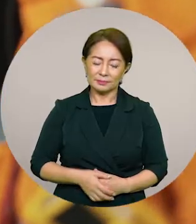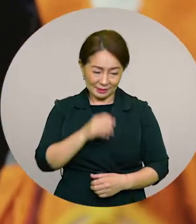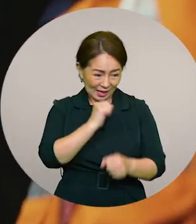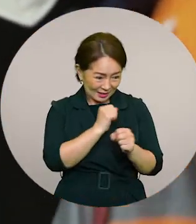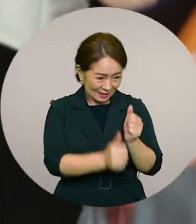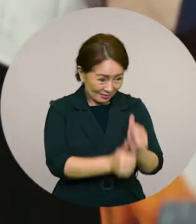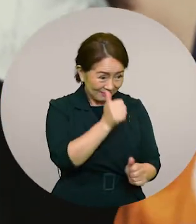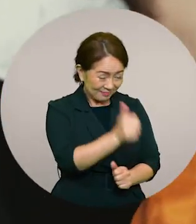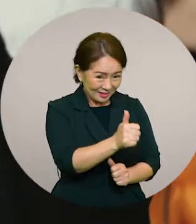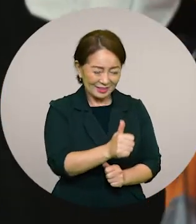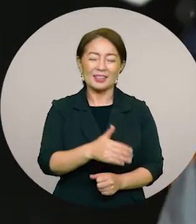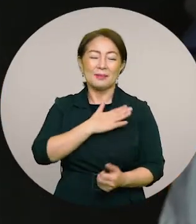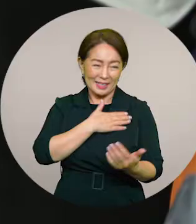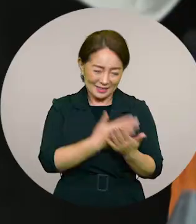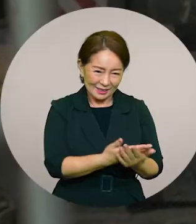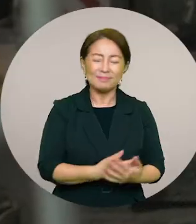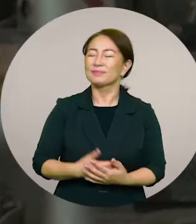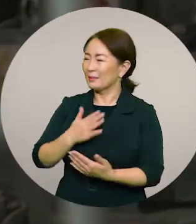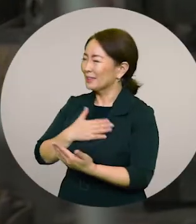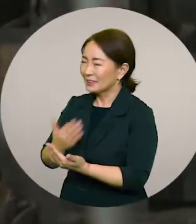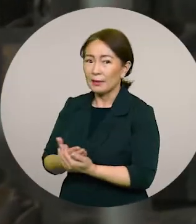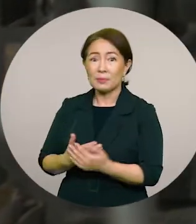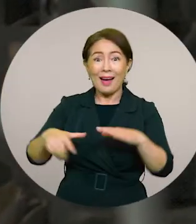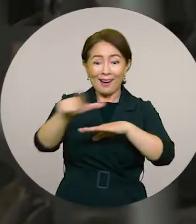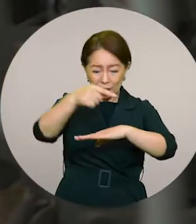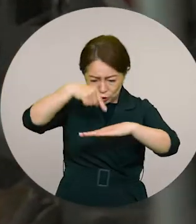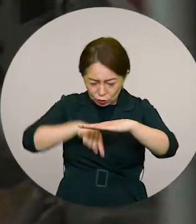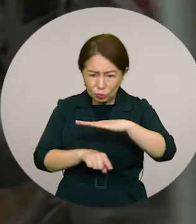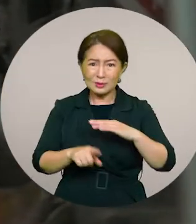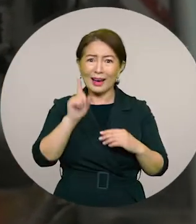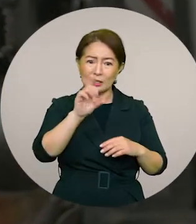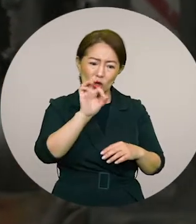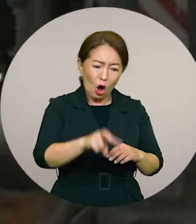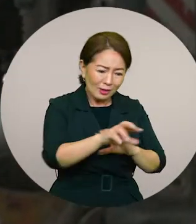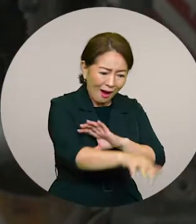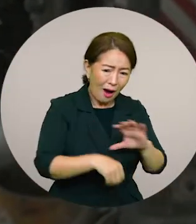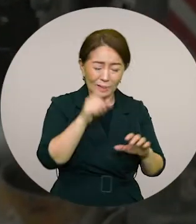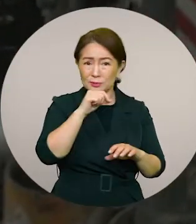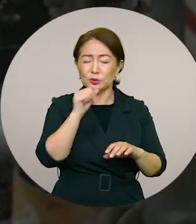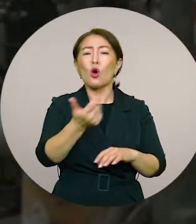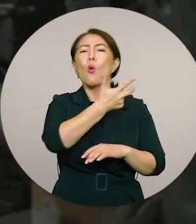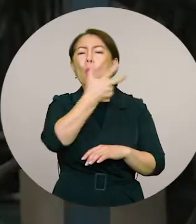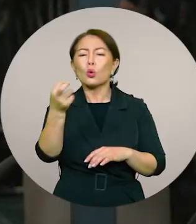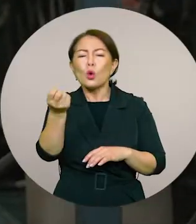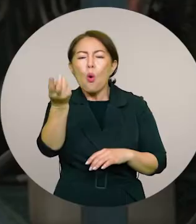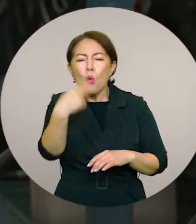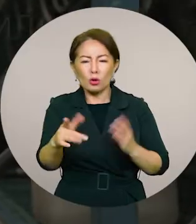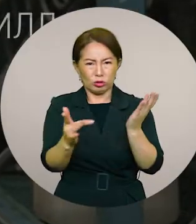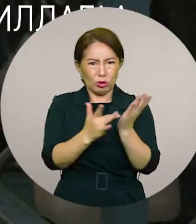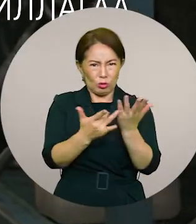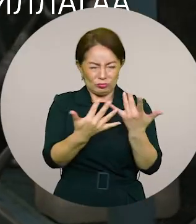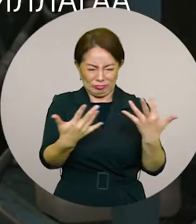За ажлын амжилт баярлалаа. Газрын гүндээ зөвхөн олборлолт явуулахгүй 300 хүнд даацын техник